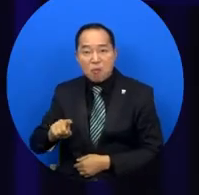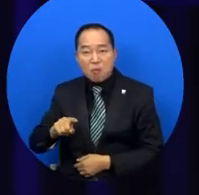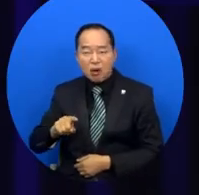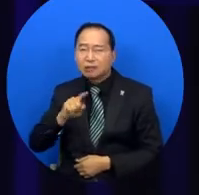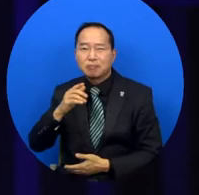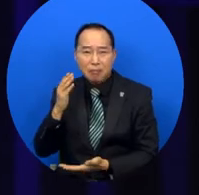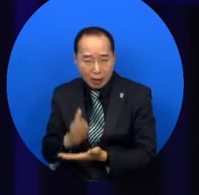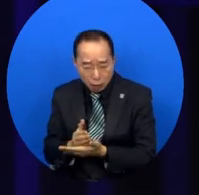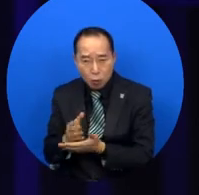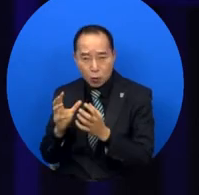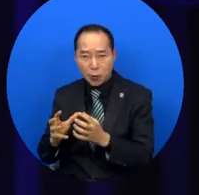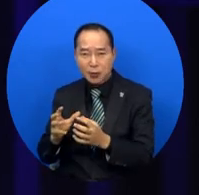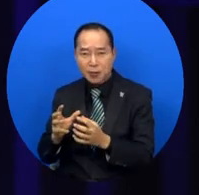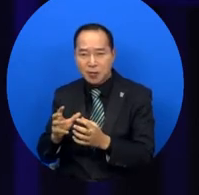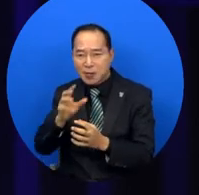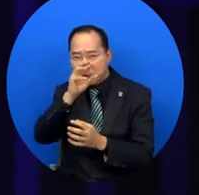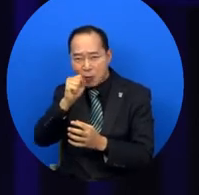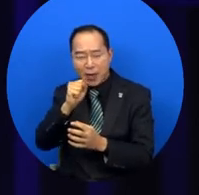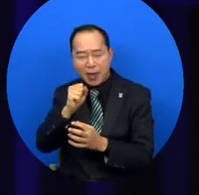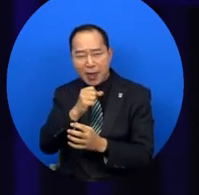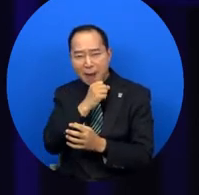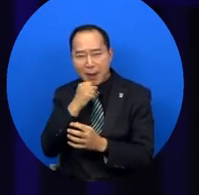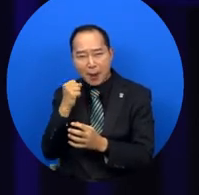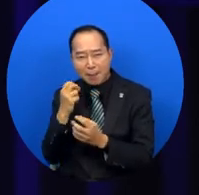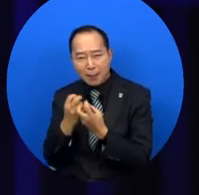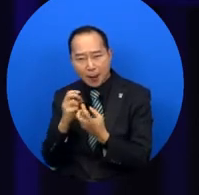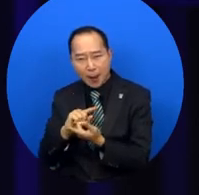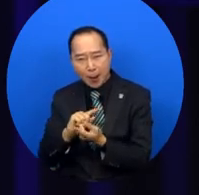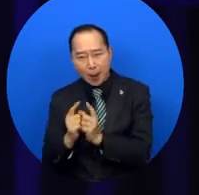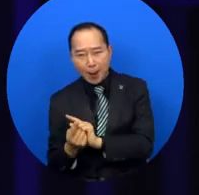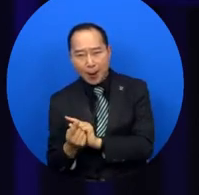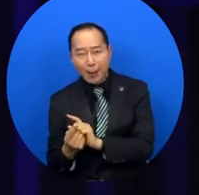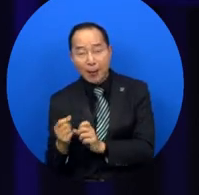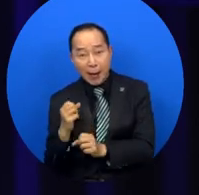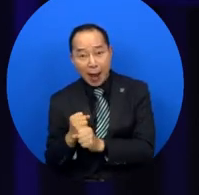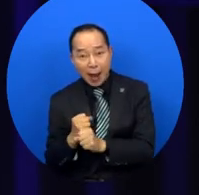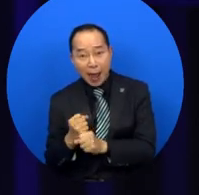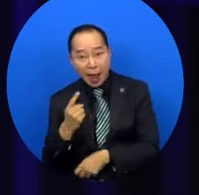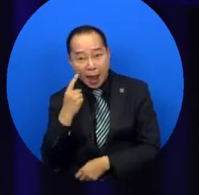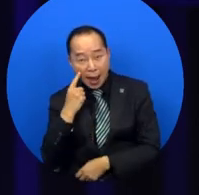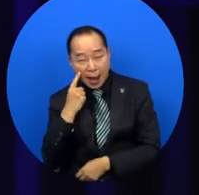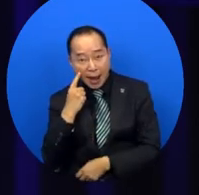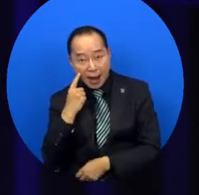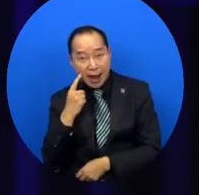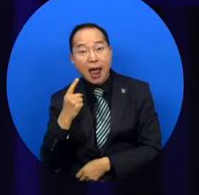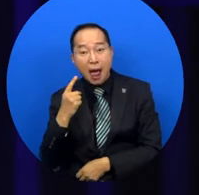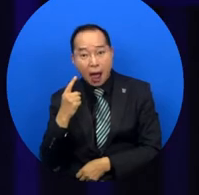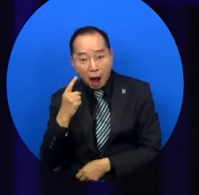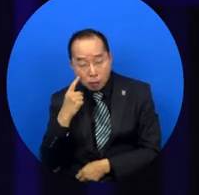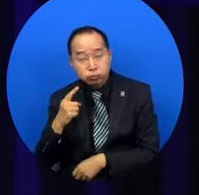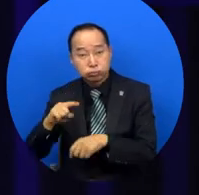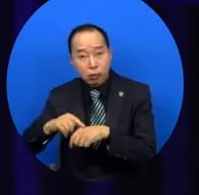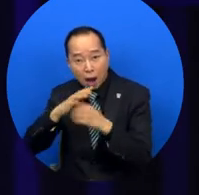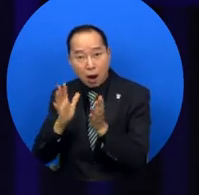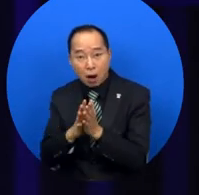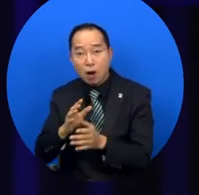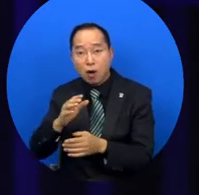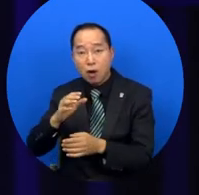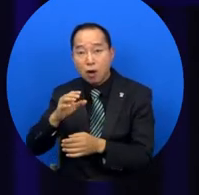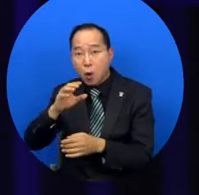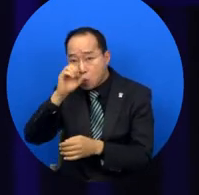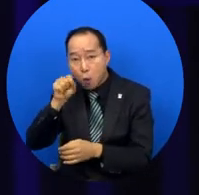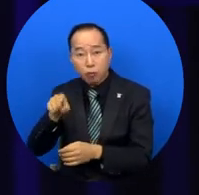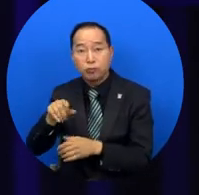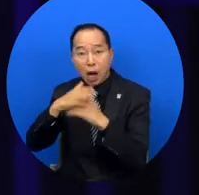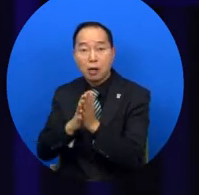사람은 저건데 나는 왜 이거냐 이렇게 말하기보다 그 안에서 내가 그 안에서 짜낼 수 있는